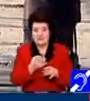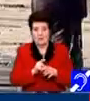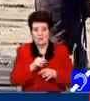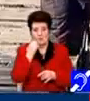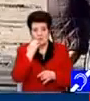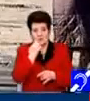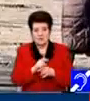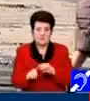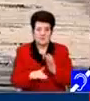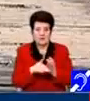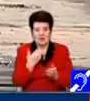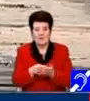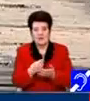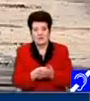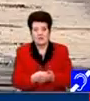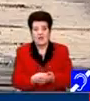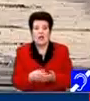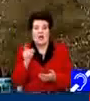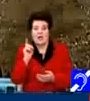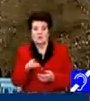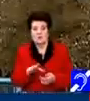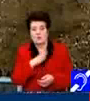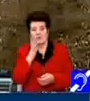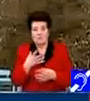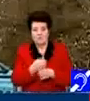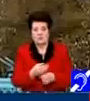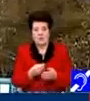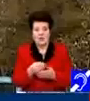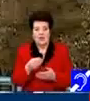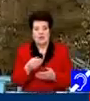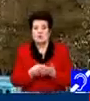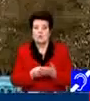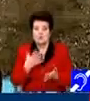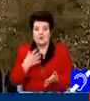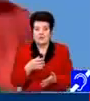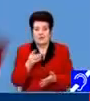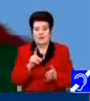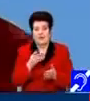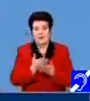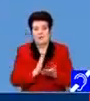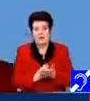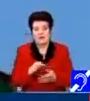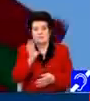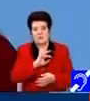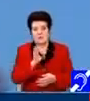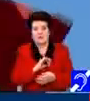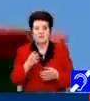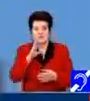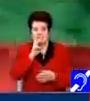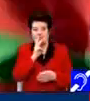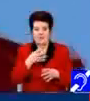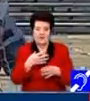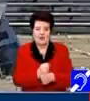să-i mai ofere sprijin financiar. Atunci a fost scumpită pâinea și medicamentele, iar unor bugetari li s-au tăiat salariile. Criza